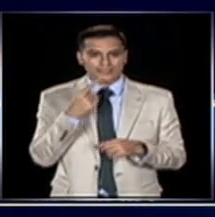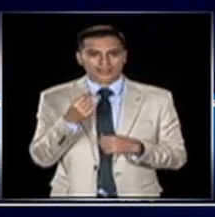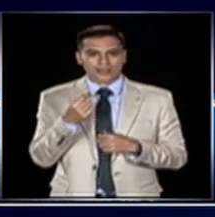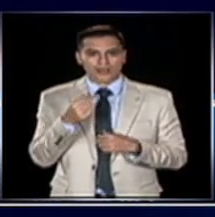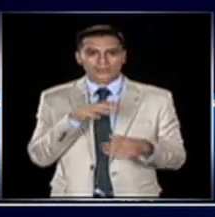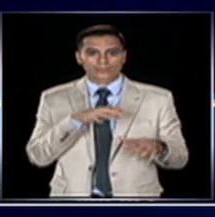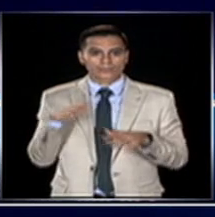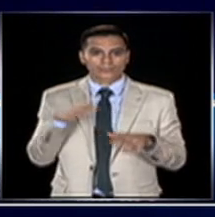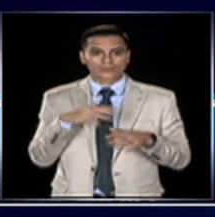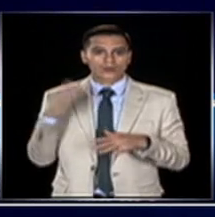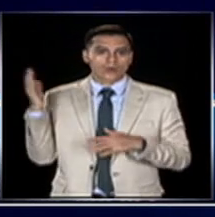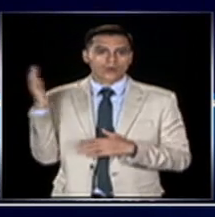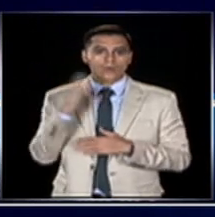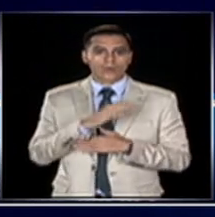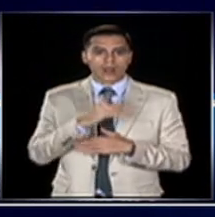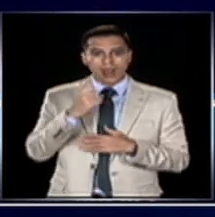ودمر